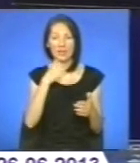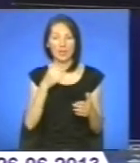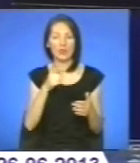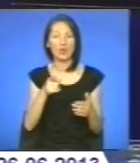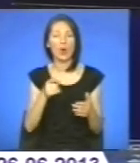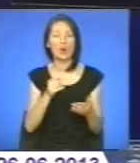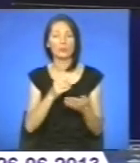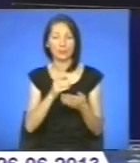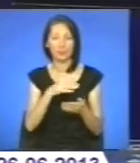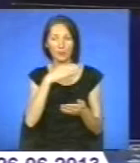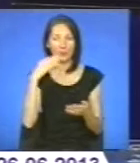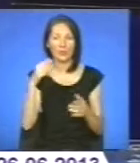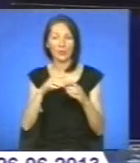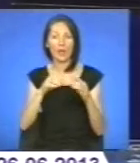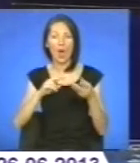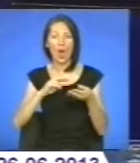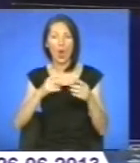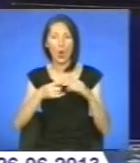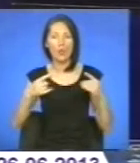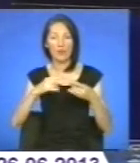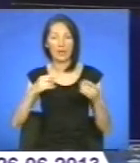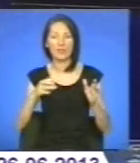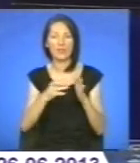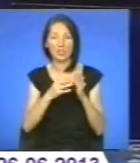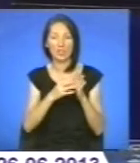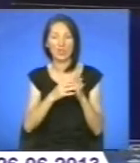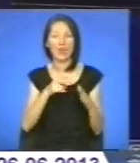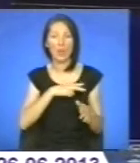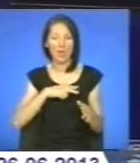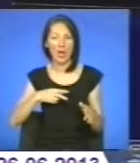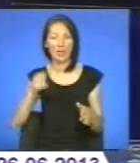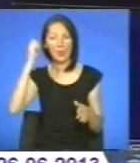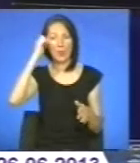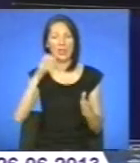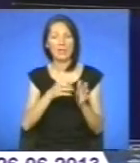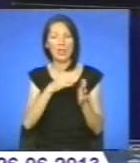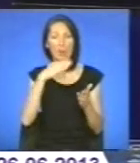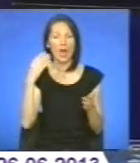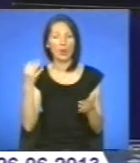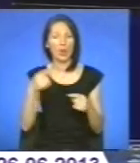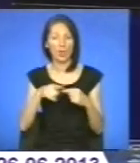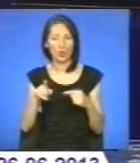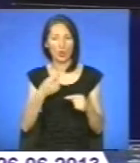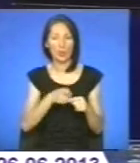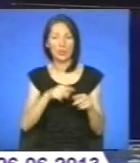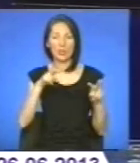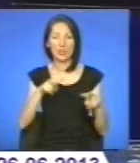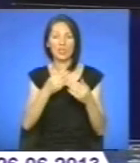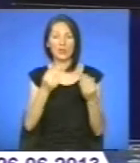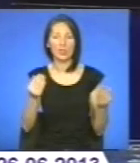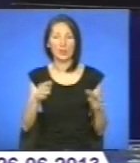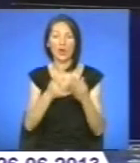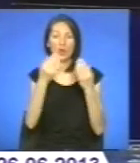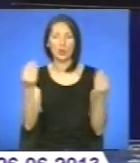конвертів, значків, медалей, пам'ятних знаків та багато іншого. Про це свідчить виставка, розгорнута у Денисівському краєзнавчому